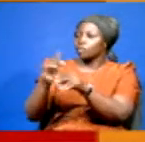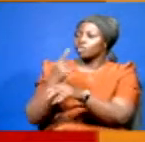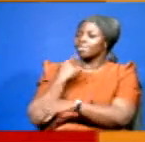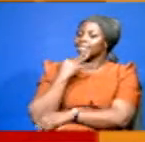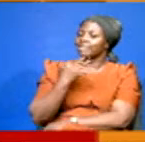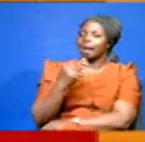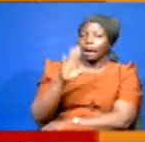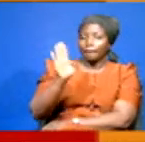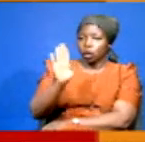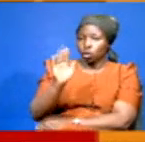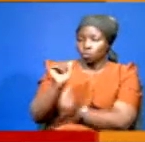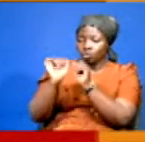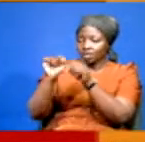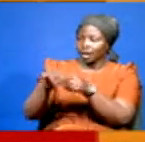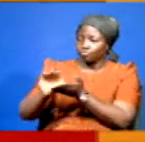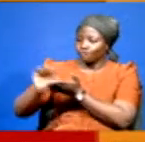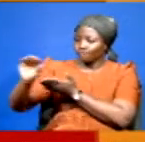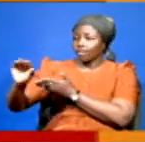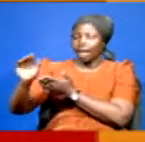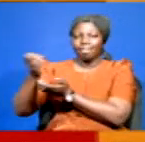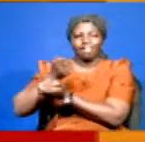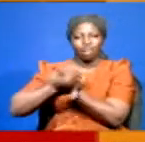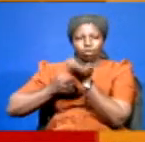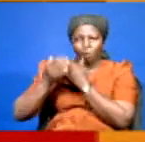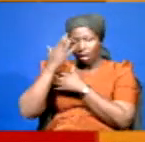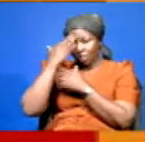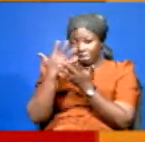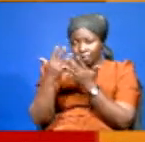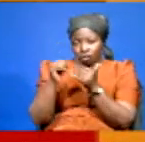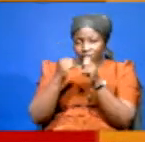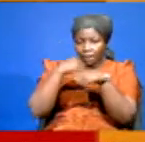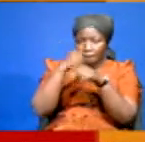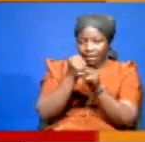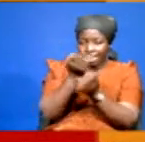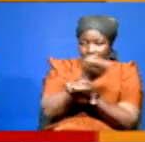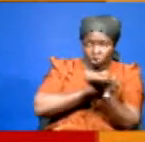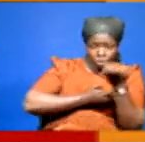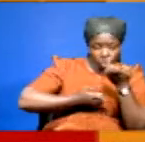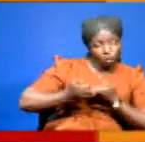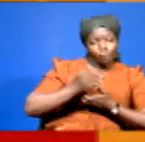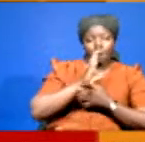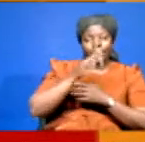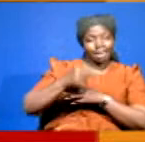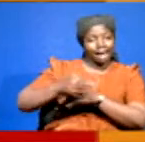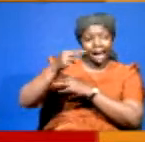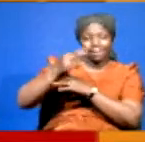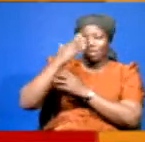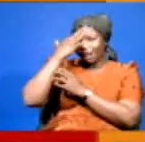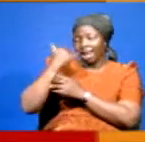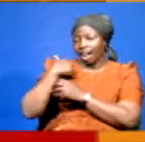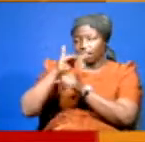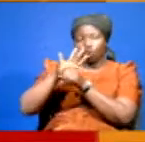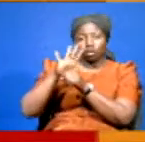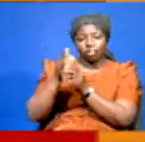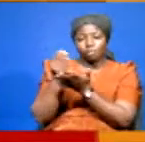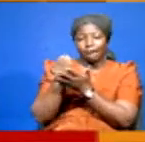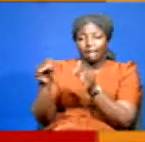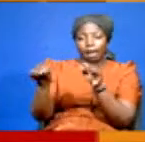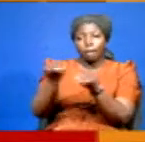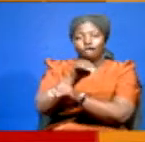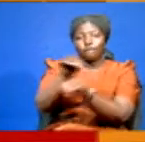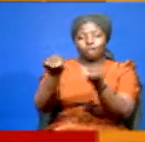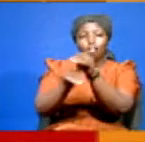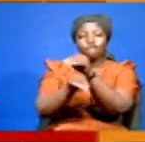economy, because kitu ambayo inafanya uchumi inaenda juu is there is no much circulation of the money. Na ndugu yangu hapa anajua, kwa sababu yeye sio mgeni